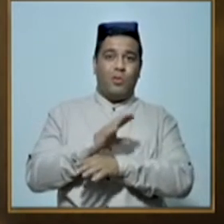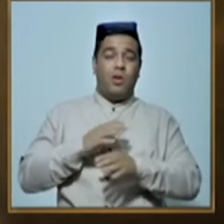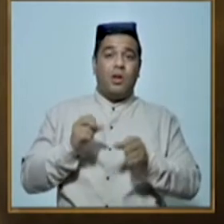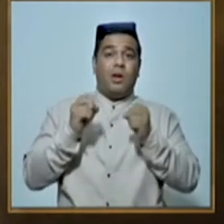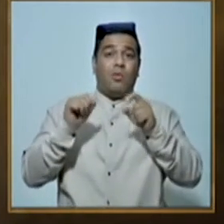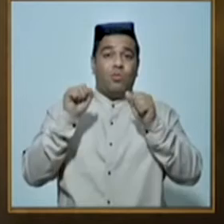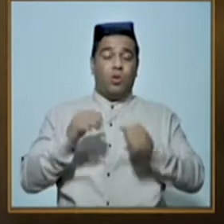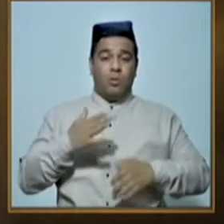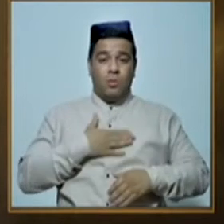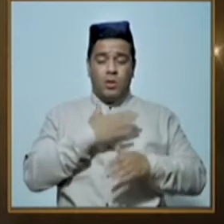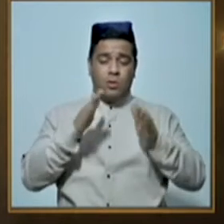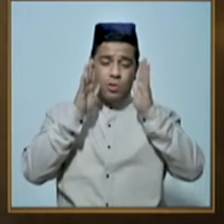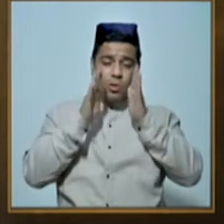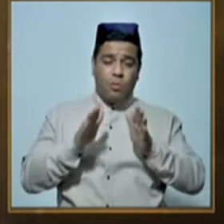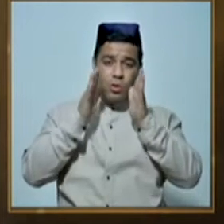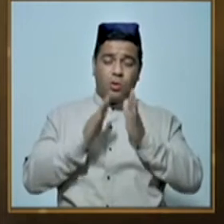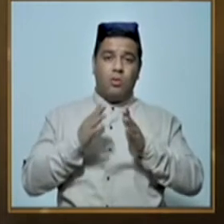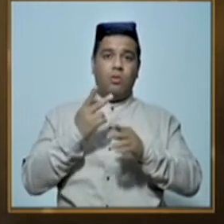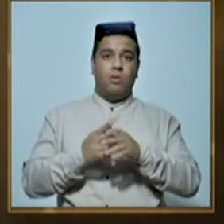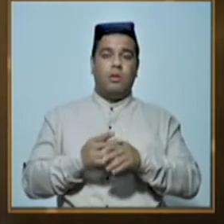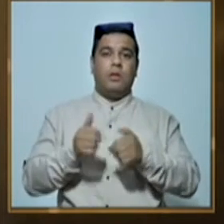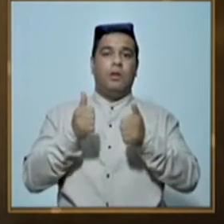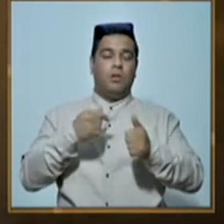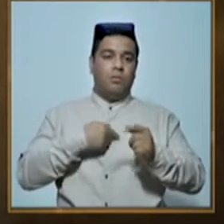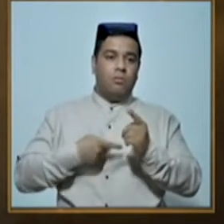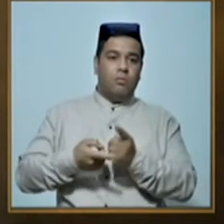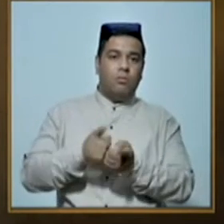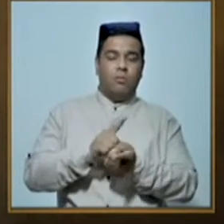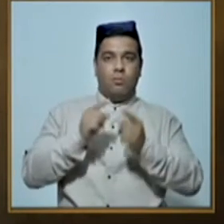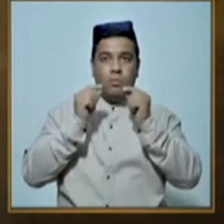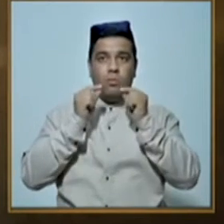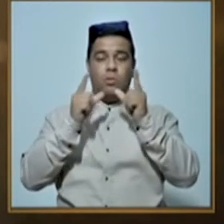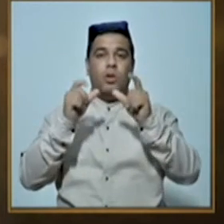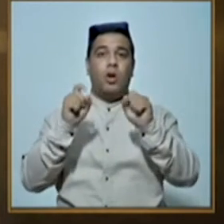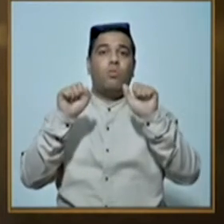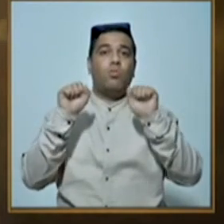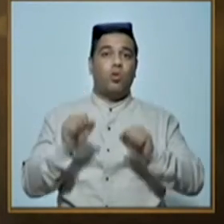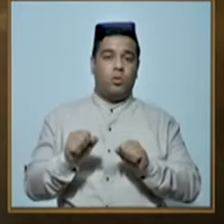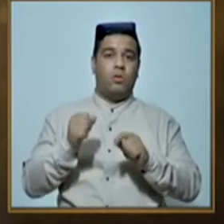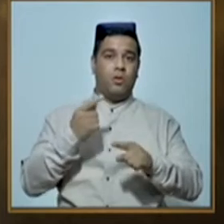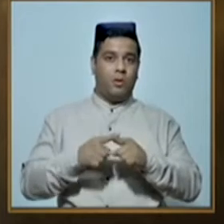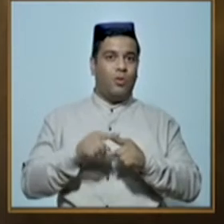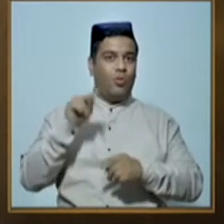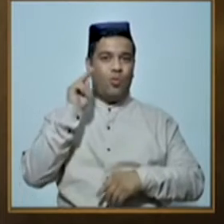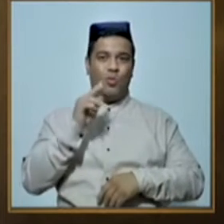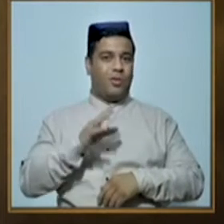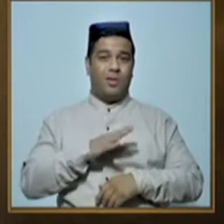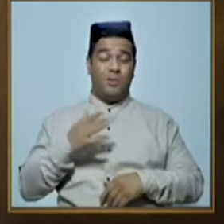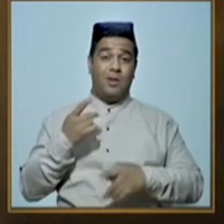qilib bizning o'qigan namozimiz yomonlikdan qaytarib, yaxshilikka undaydigan darajaga yetadi? Mana shu